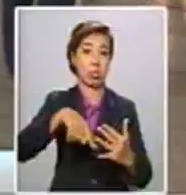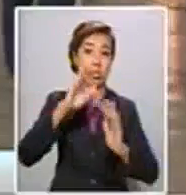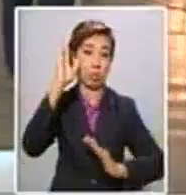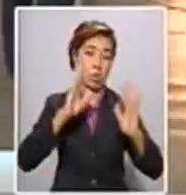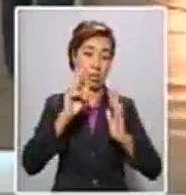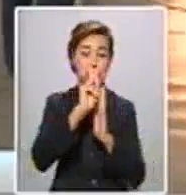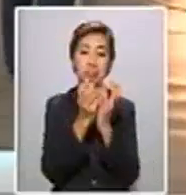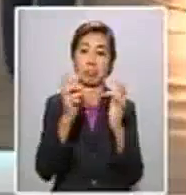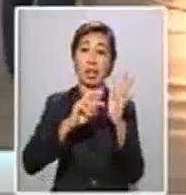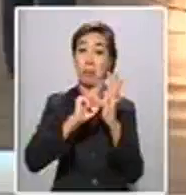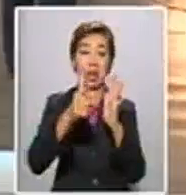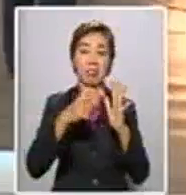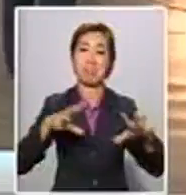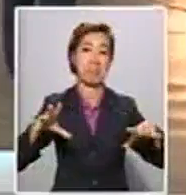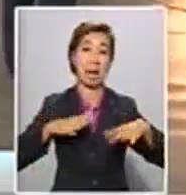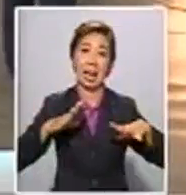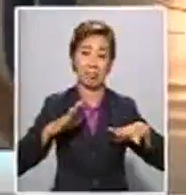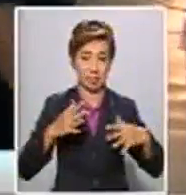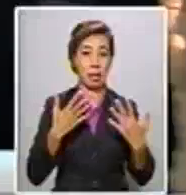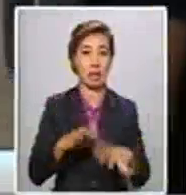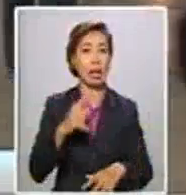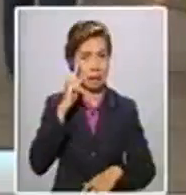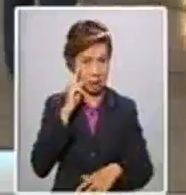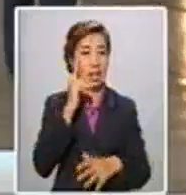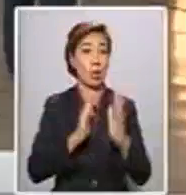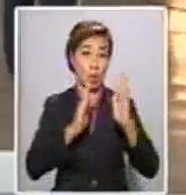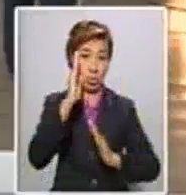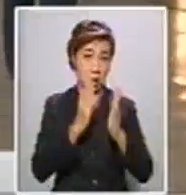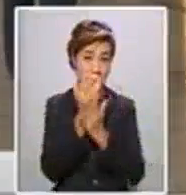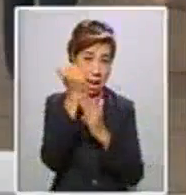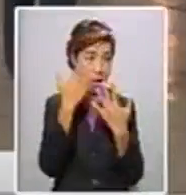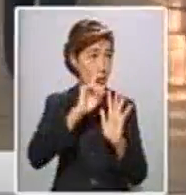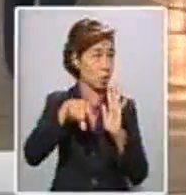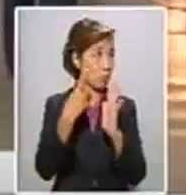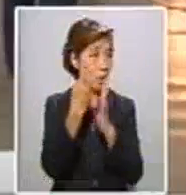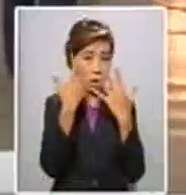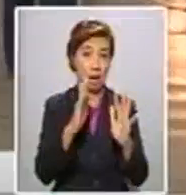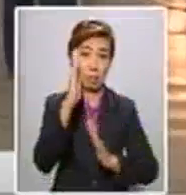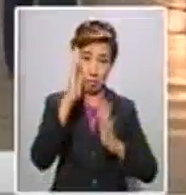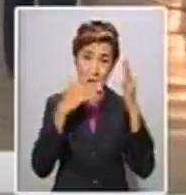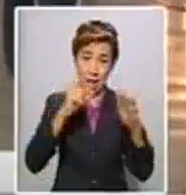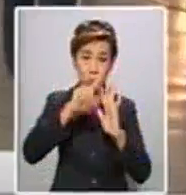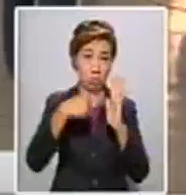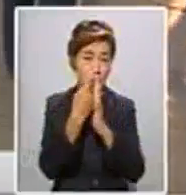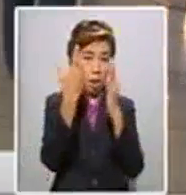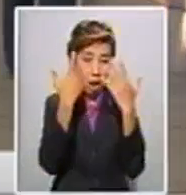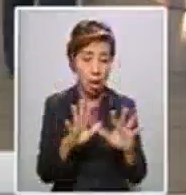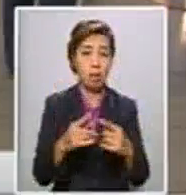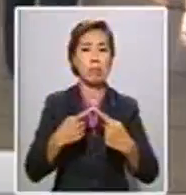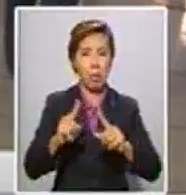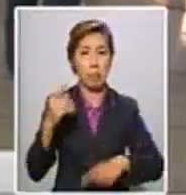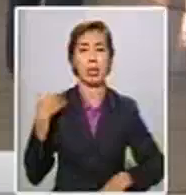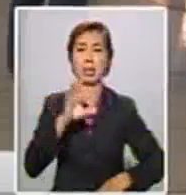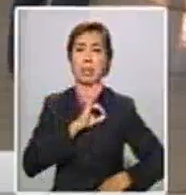บกับร่างรัฐธรรมนูญนะครับแม้ว่าการลงมติจะผ่านพ้นไปเกือบ1ชั่วโมงแล้วยังมีสมาชิกบางคนพยายามที่จะชี้แจงนะ